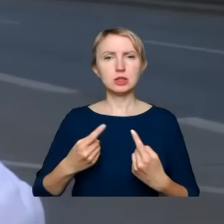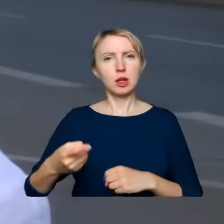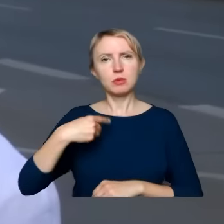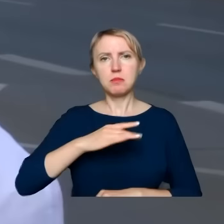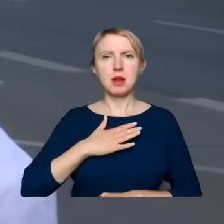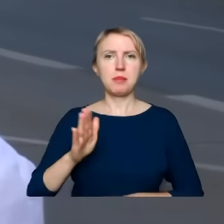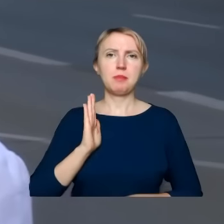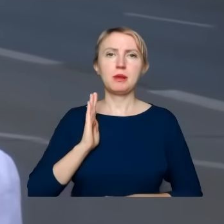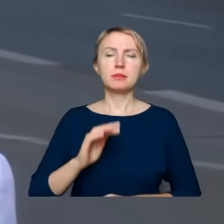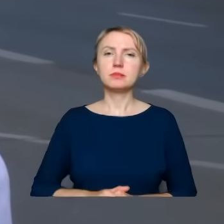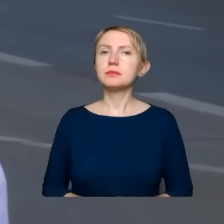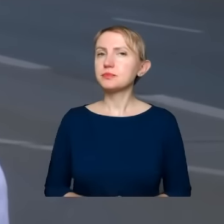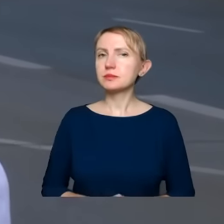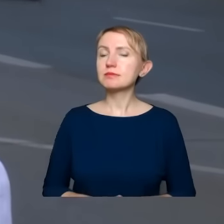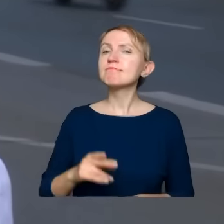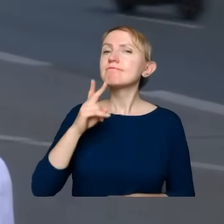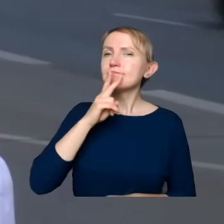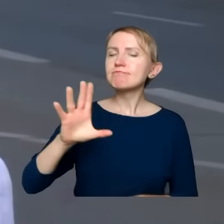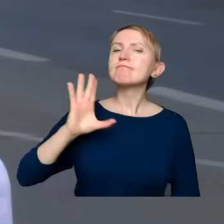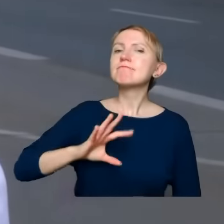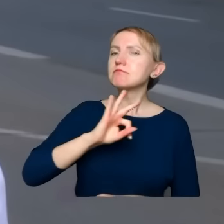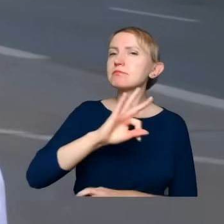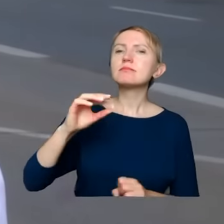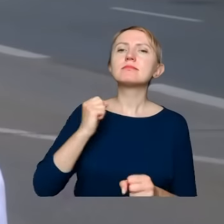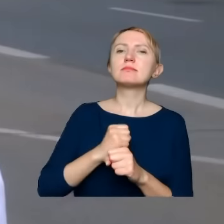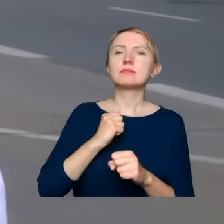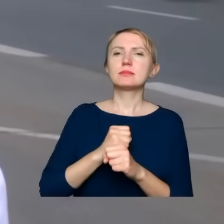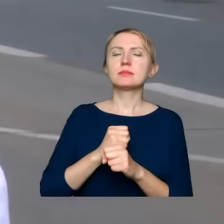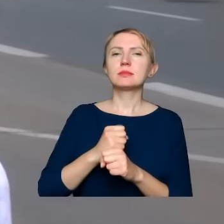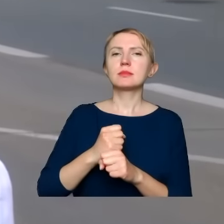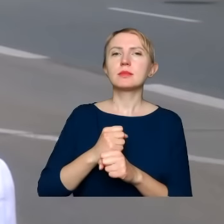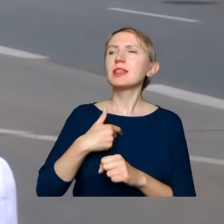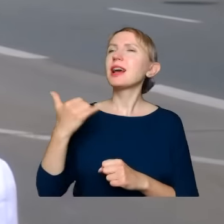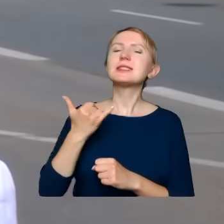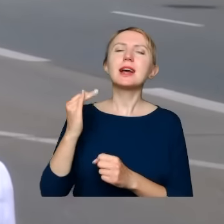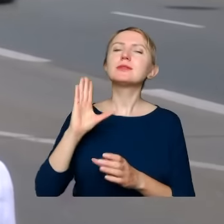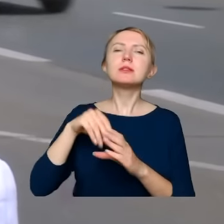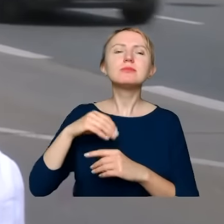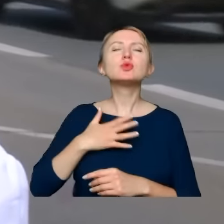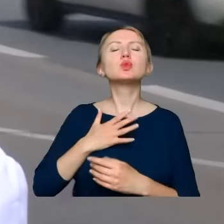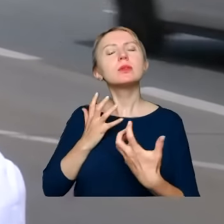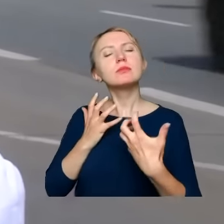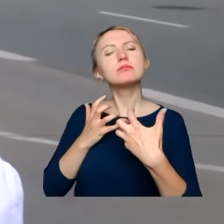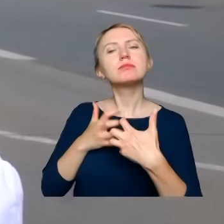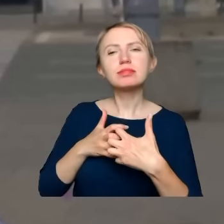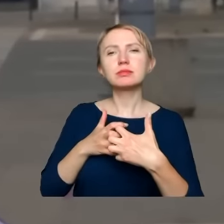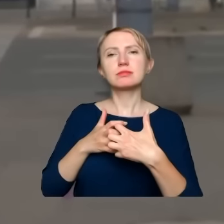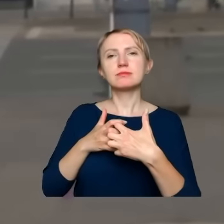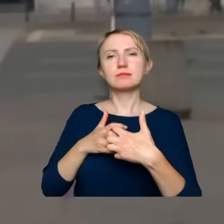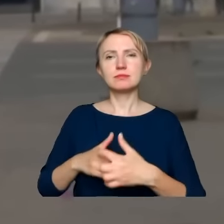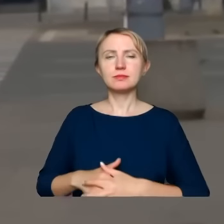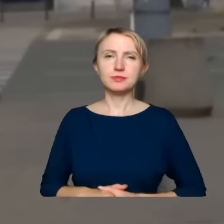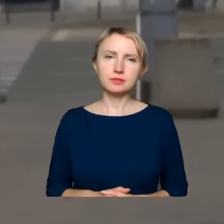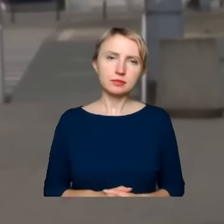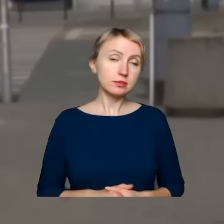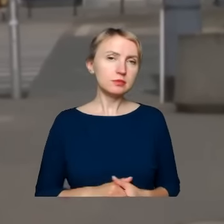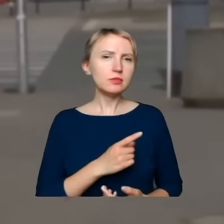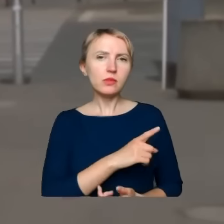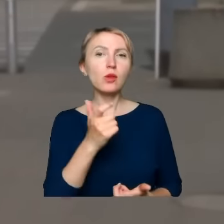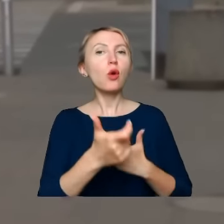bezpieczni. Doceniam ich pracę i jestem zawsze z nimi. Całym sercem. To, co oni robią,